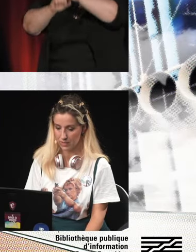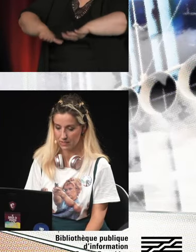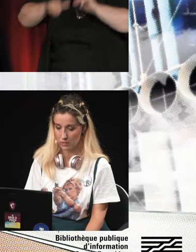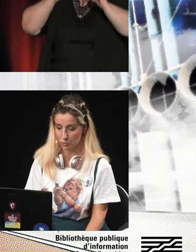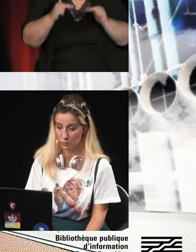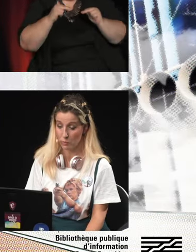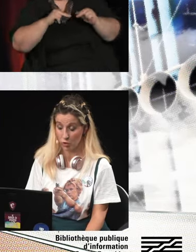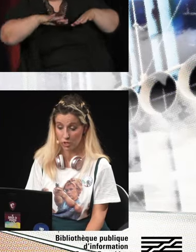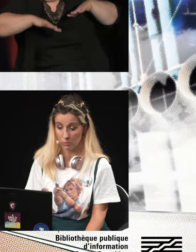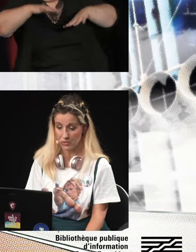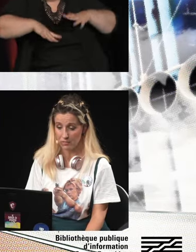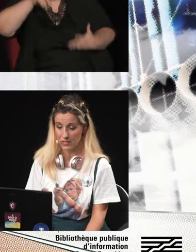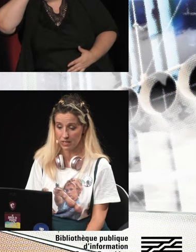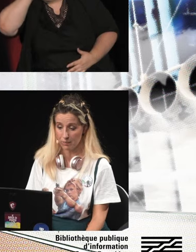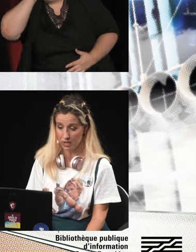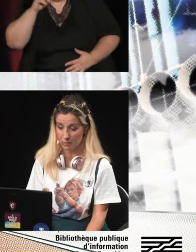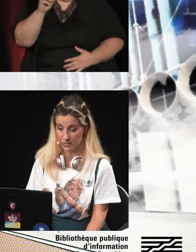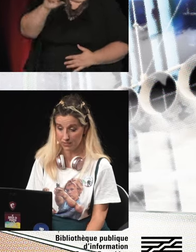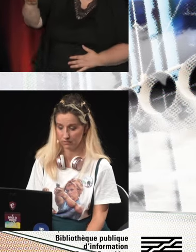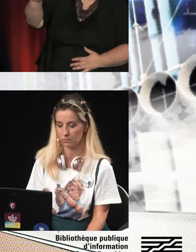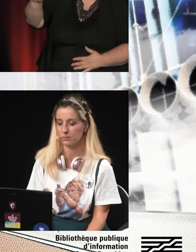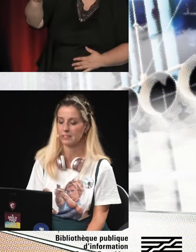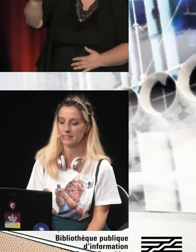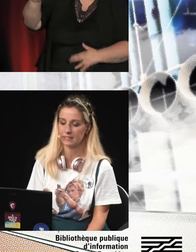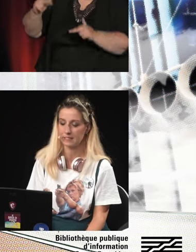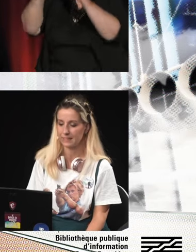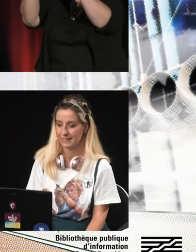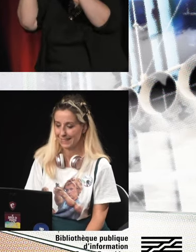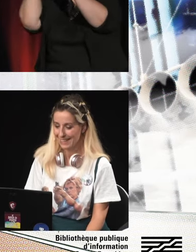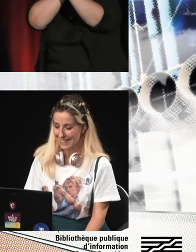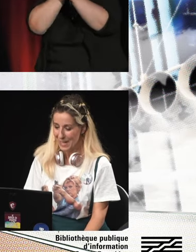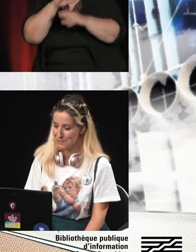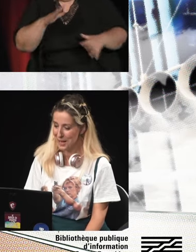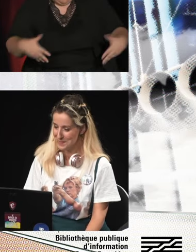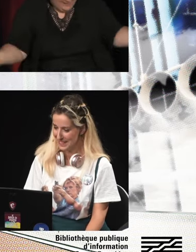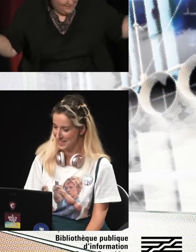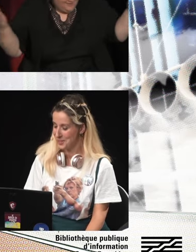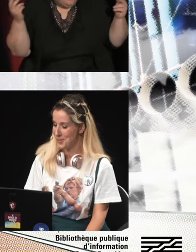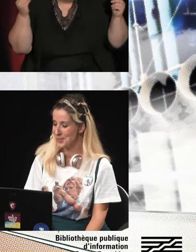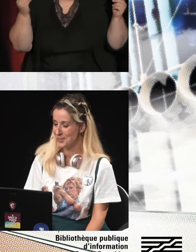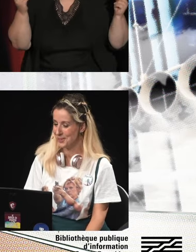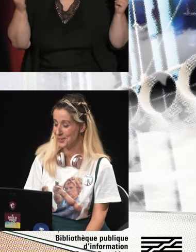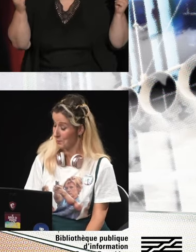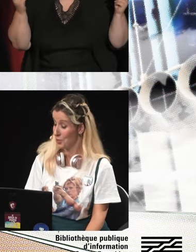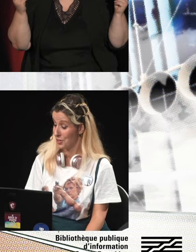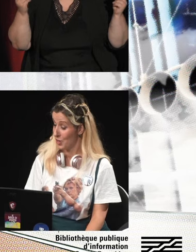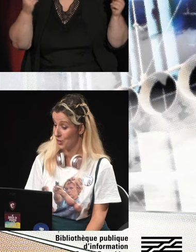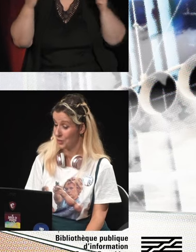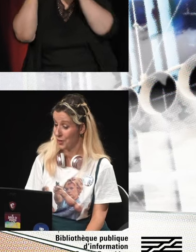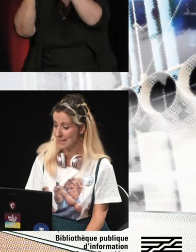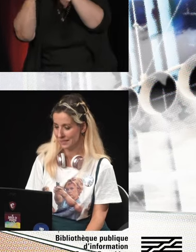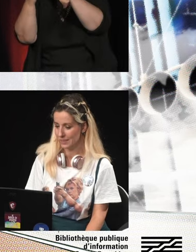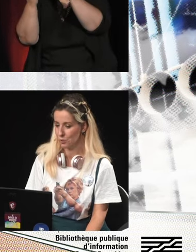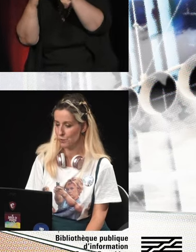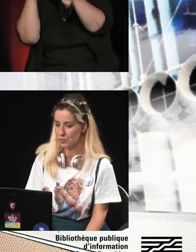petit fun fact, il se trouve que mon record en mode difficile est plus rapide. Vas-y, là. est plus rapide que mon record